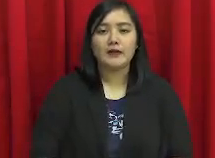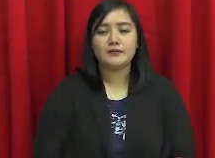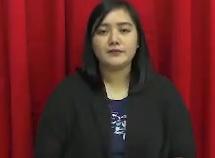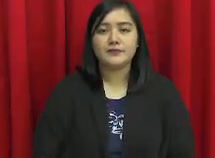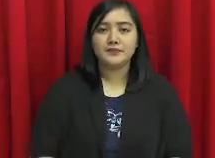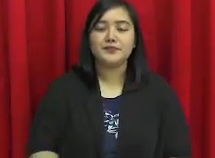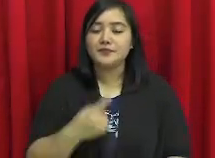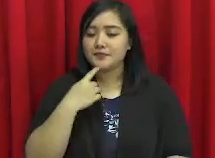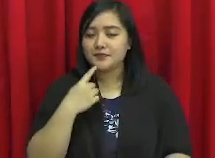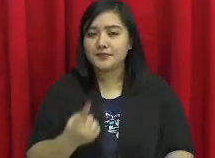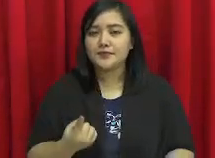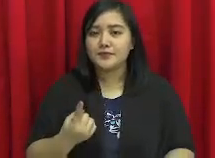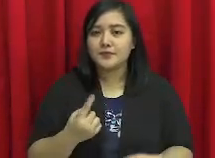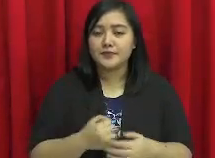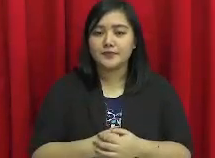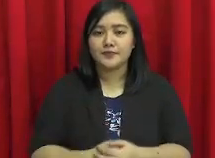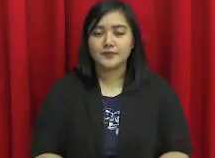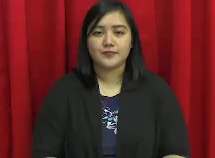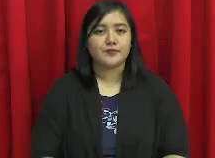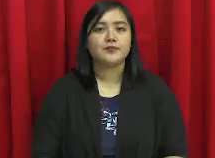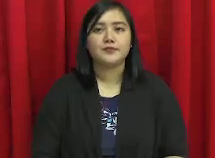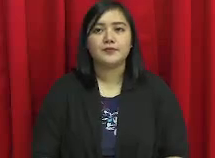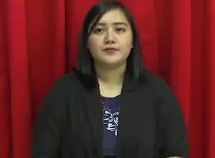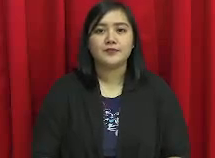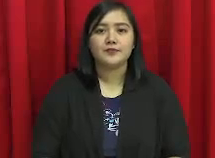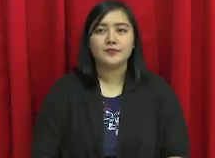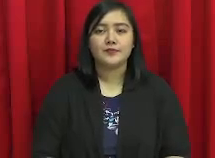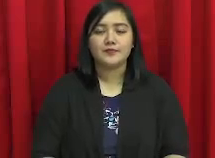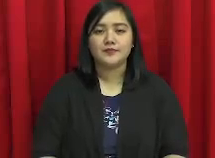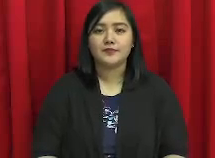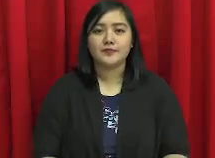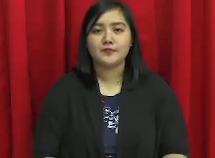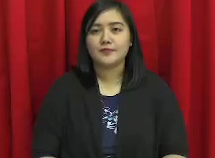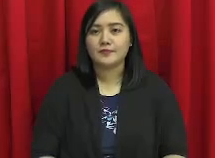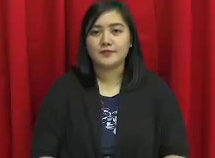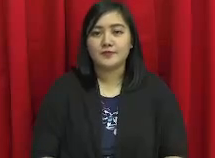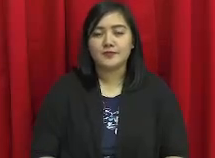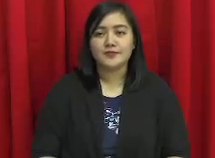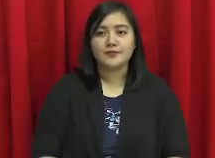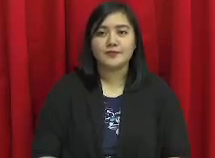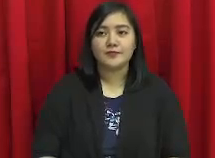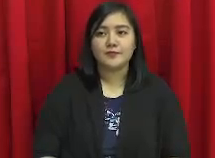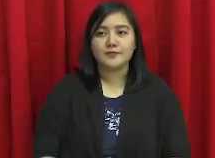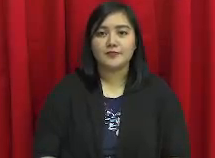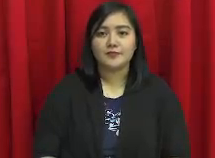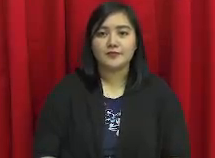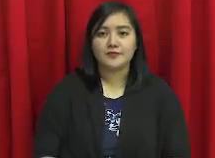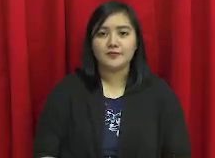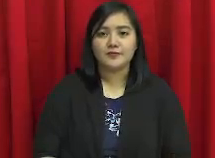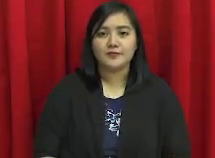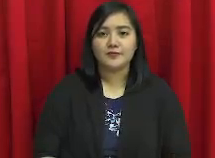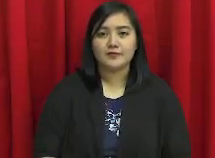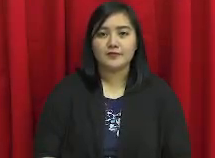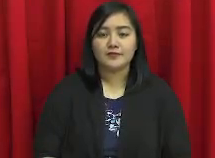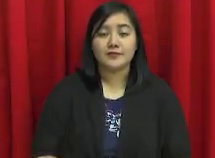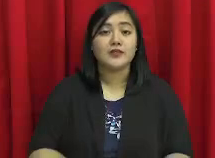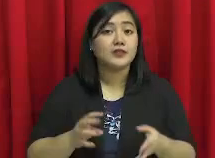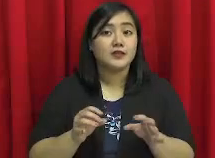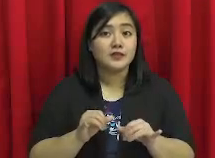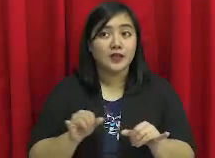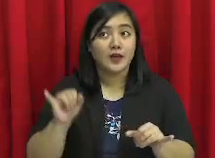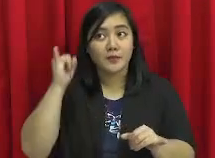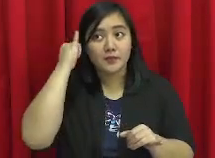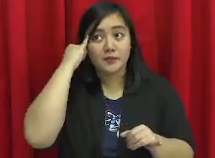sinabi niya kung paano, pati yung pagpapangalan. Imagine, brethren, pati yung pagpapangalan siya, yeah. Nagpangalan eh. Oh, so, ibig ko